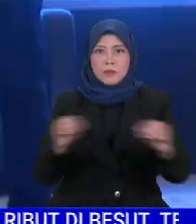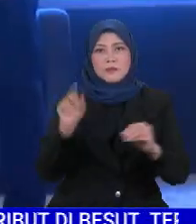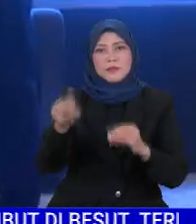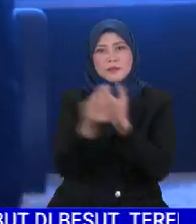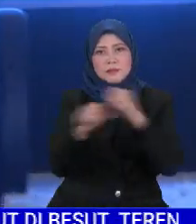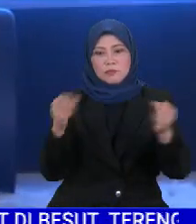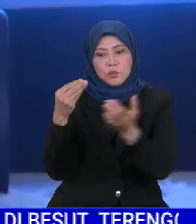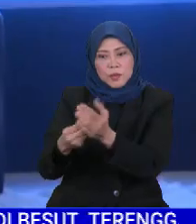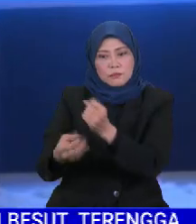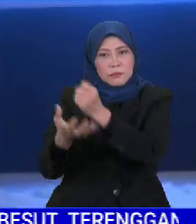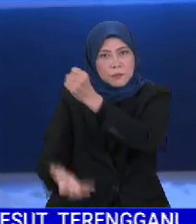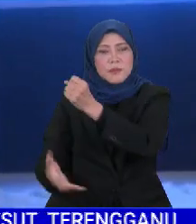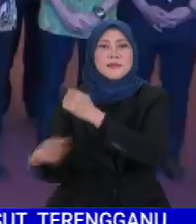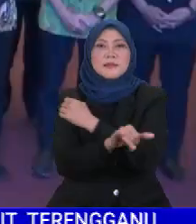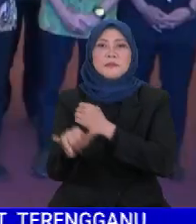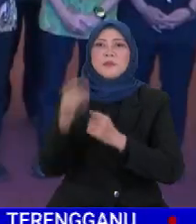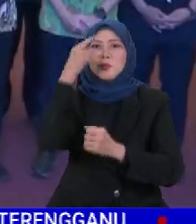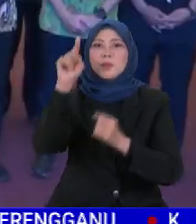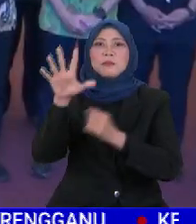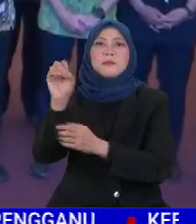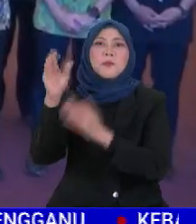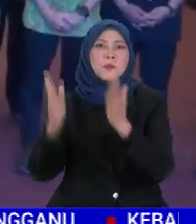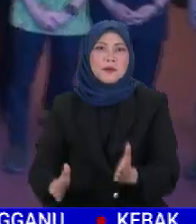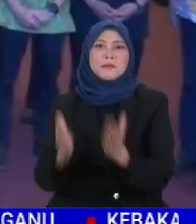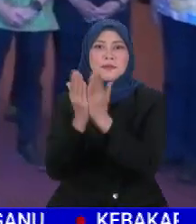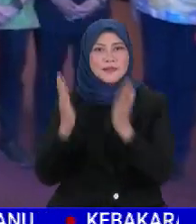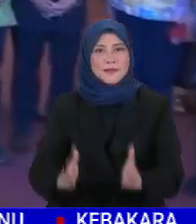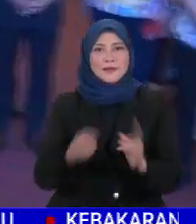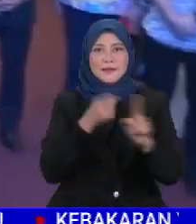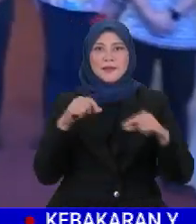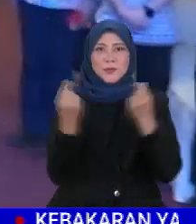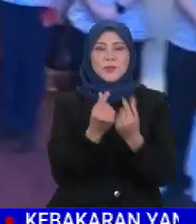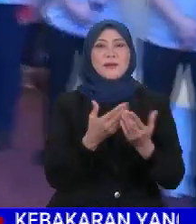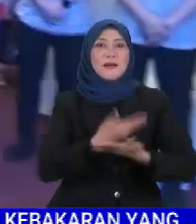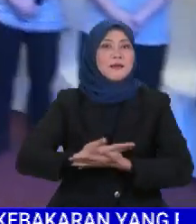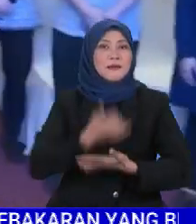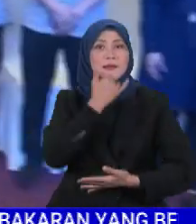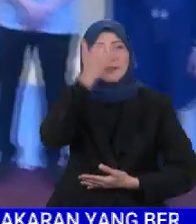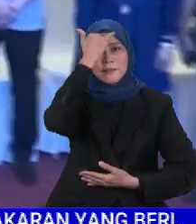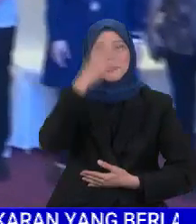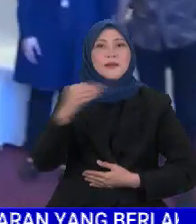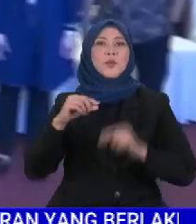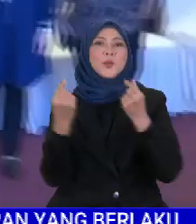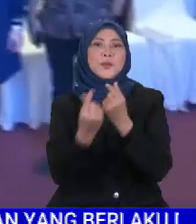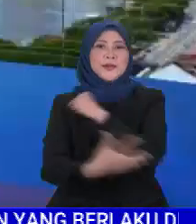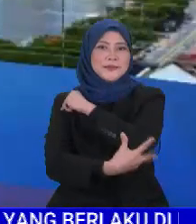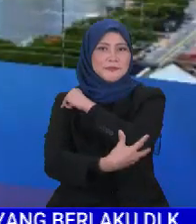menyediakan peruntukan serupa kepada 50 orang pelajar daripada kalangan anak yatim dan asnaf.